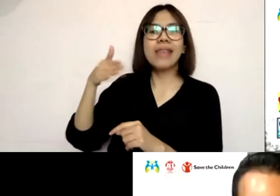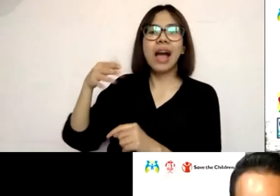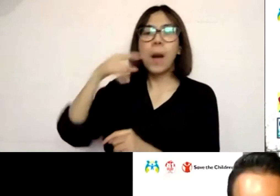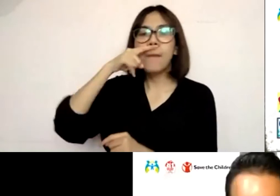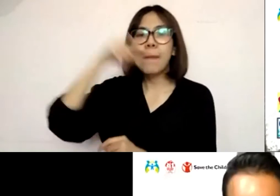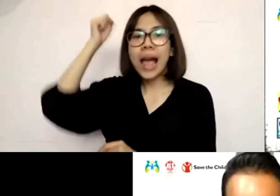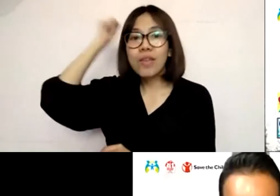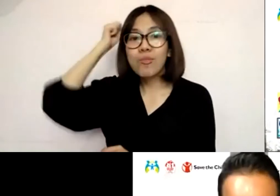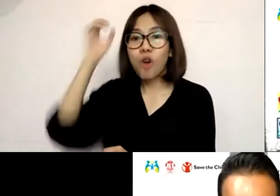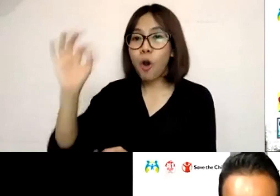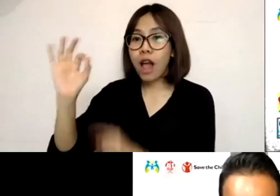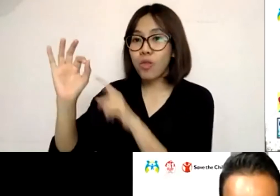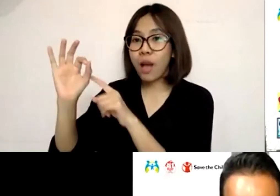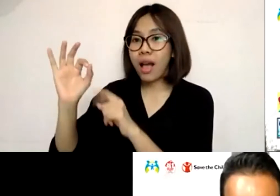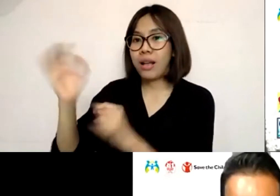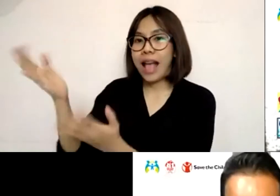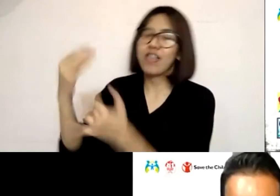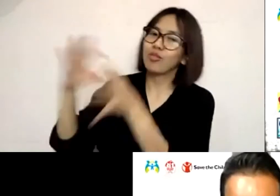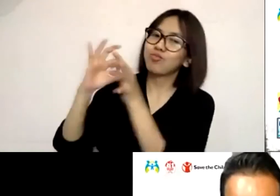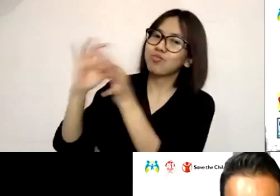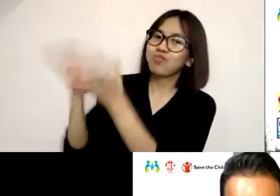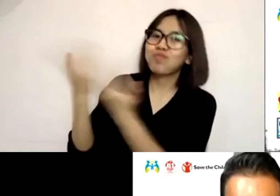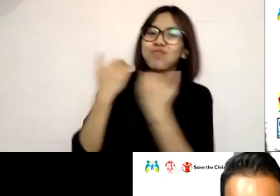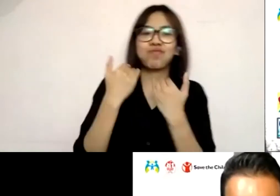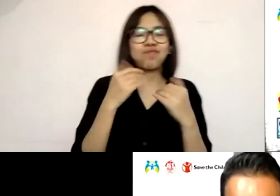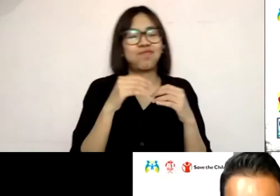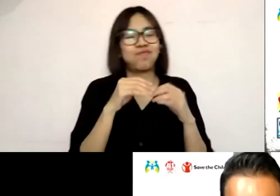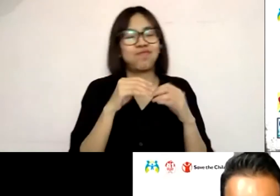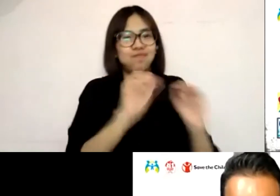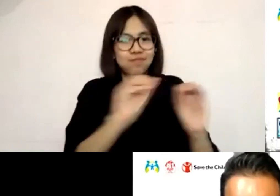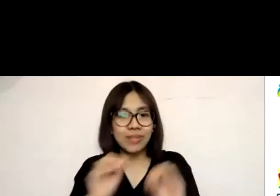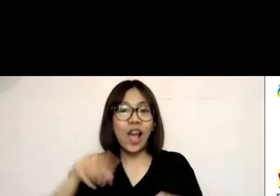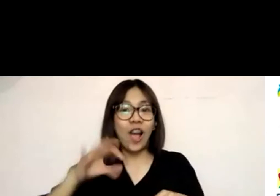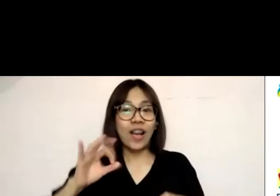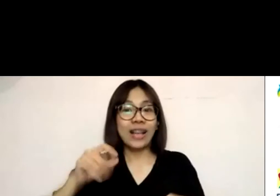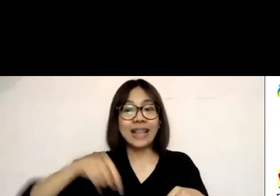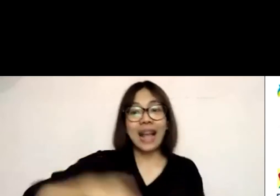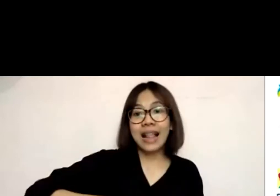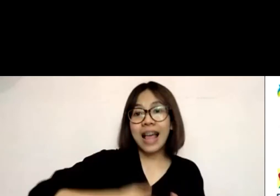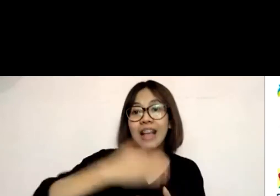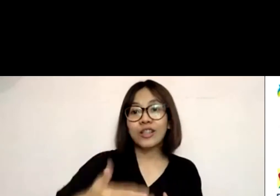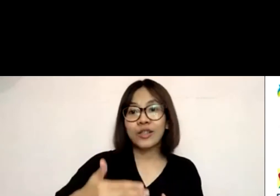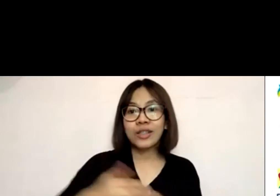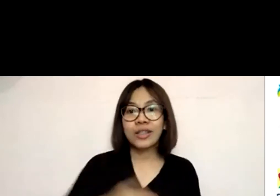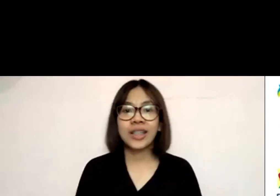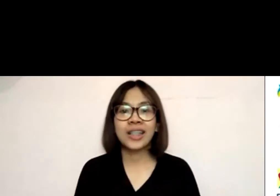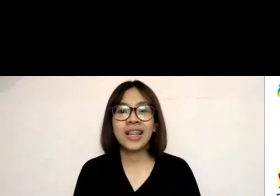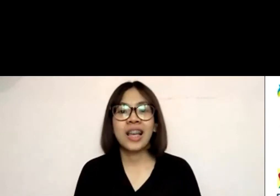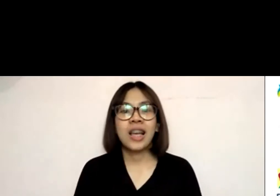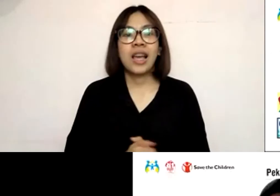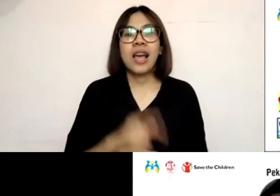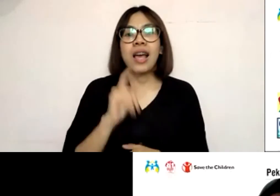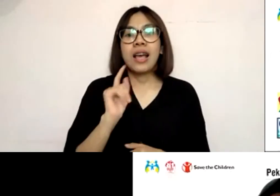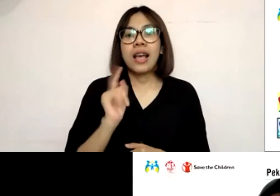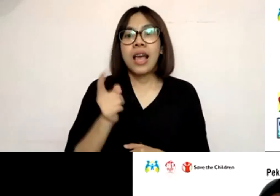tua. Oke, makasih Ibu Ana. Saya ke narasumber berikutnya, ada Ibu Agustina Cipta Rahayu, STMBA,